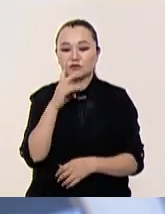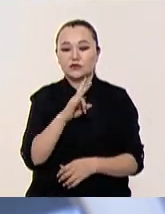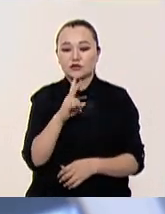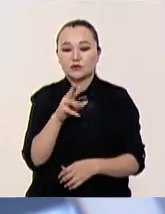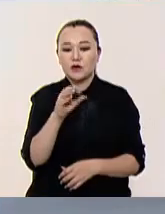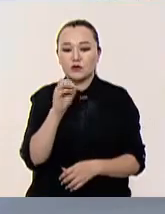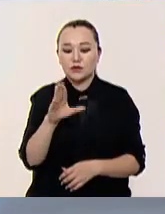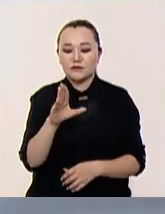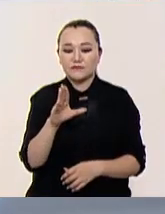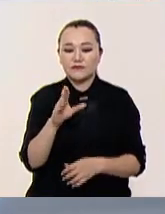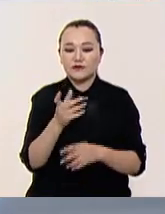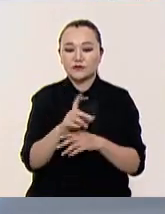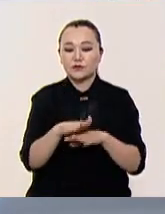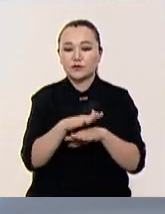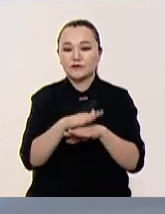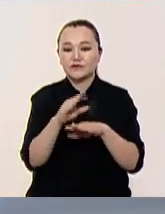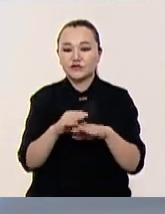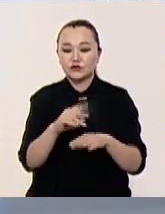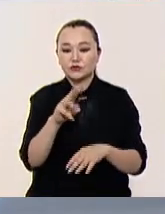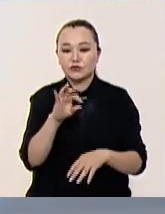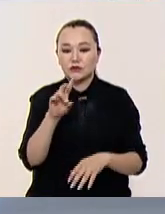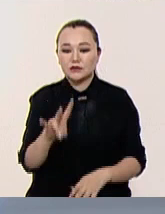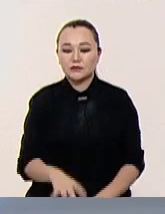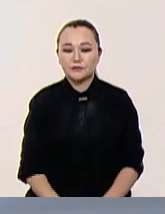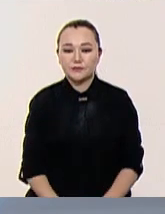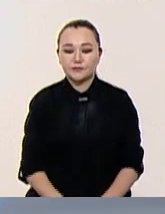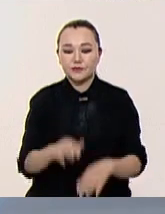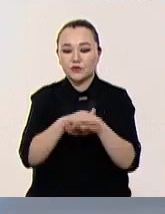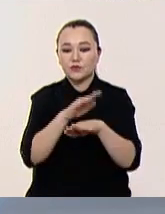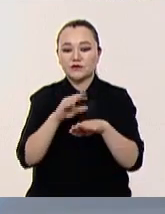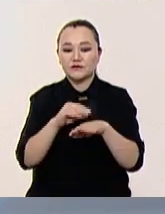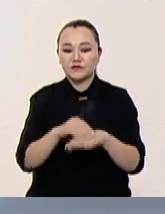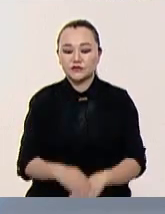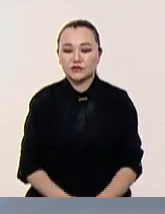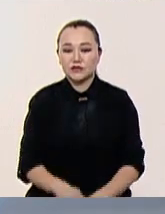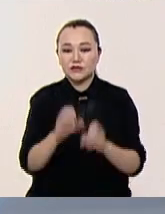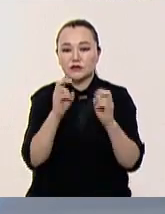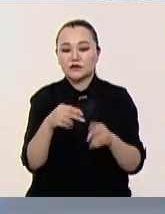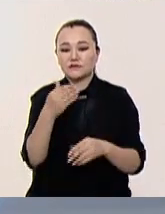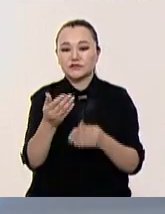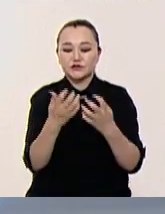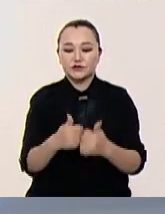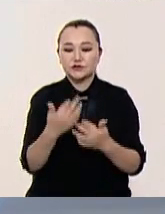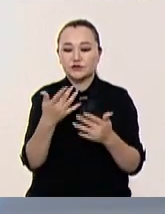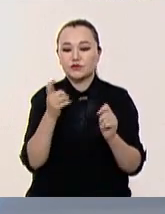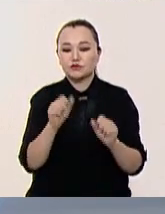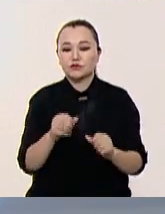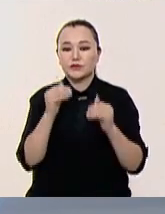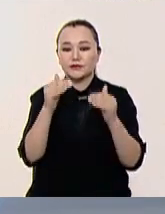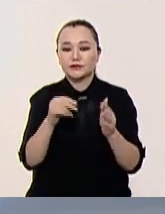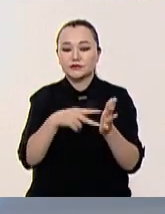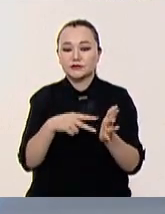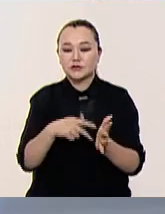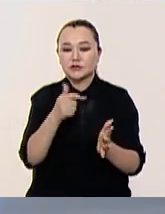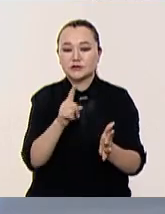Нурланом Жумагуловым. Нурлан, добрый вечер. Добрый вечер. А как вы считаете, насколько могут подняться цены на